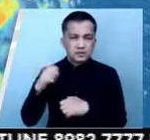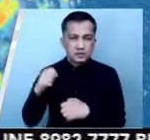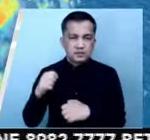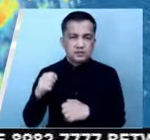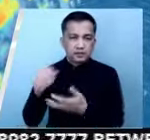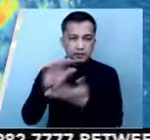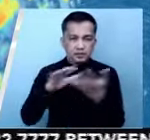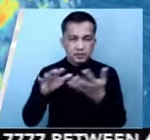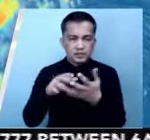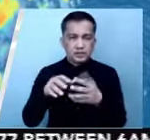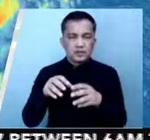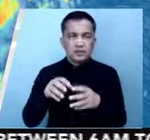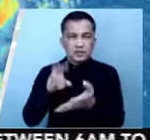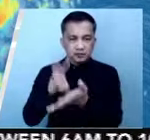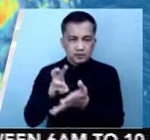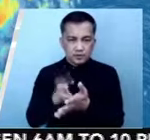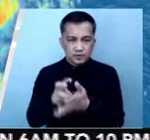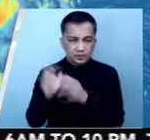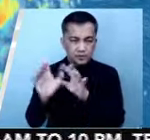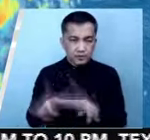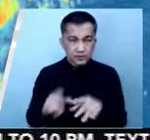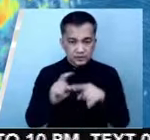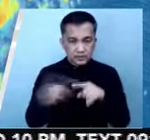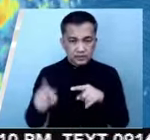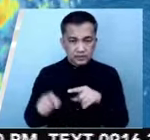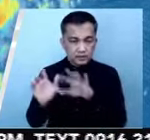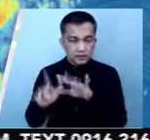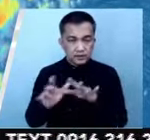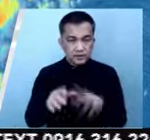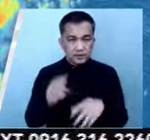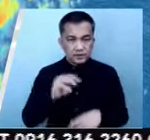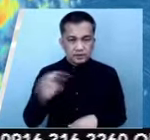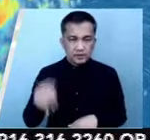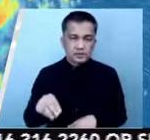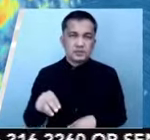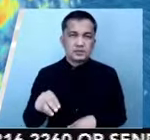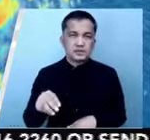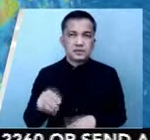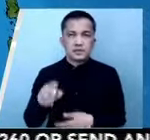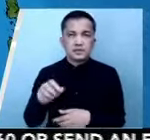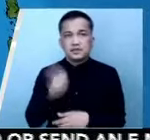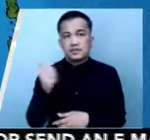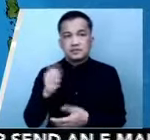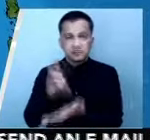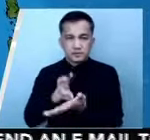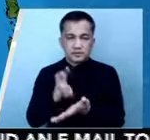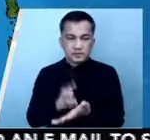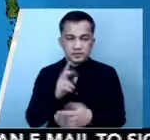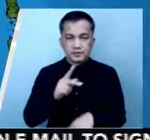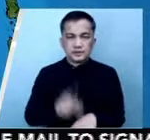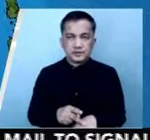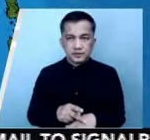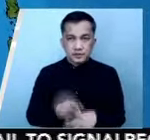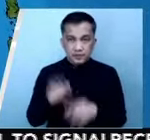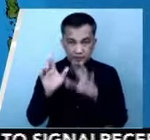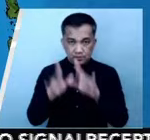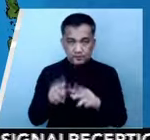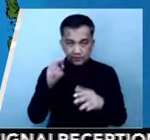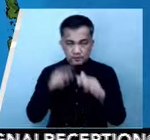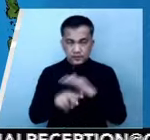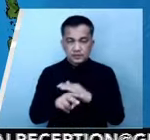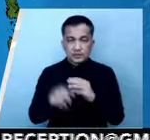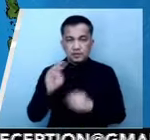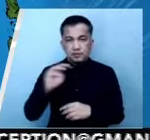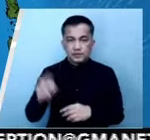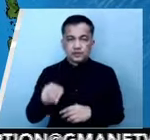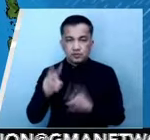na may kalat-kalat na pag-ulan o thunderstorms sa Metro Manila at iba pang bahagi ng bansa. Batay sa rainfall forecast ng Metro Weather, posibleng